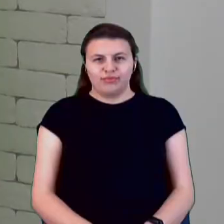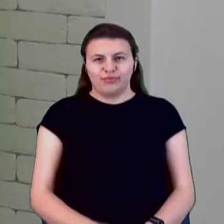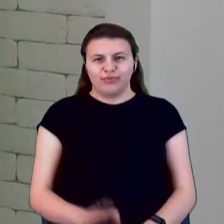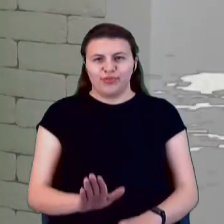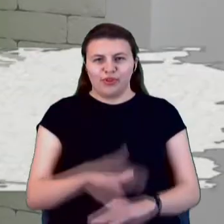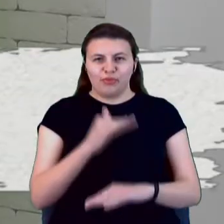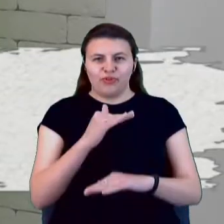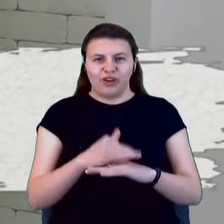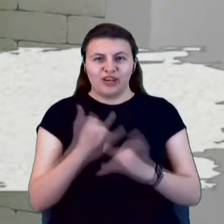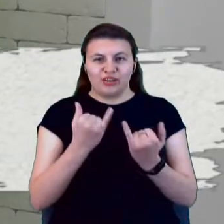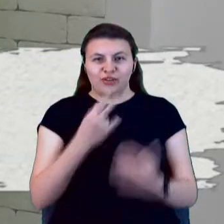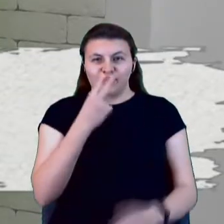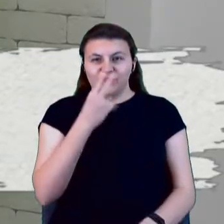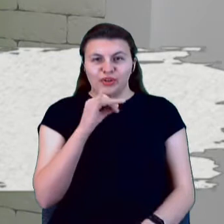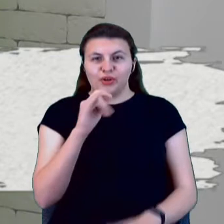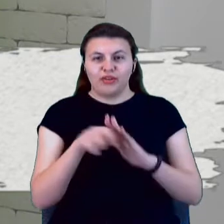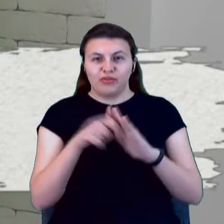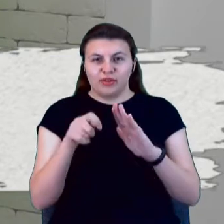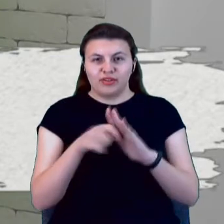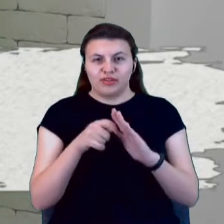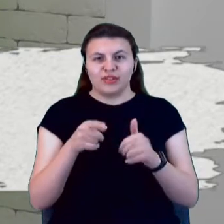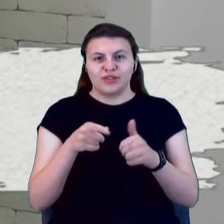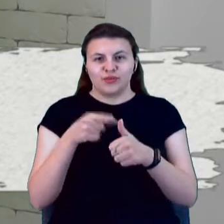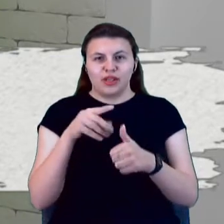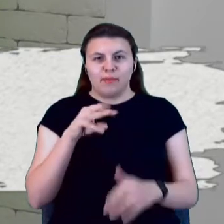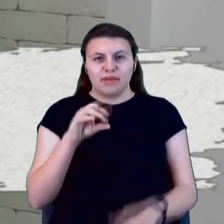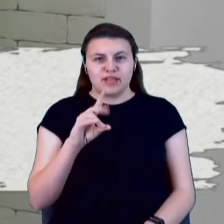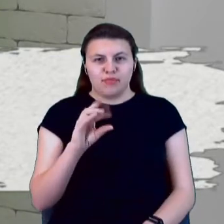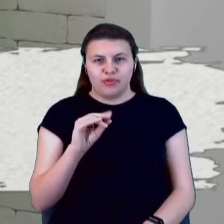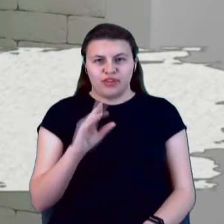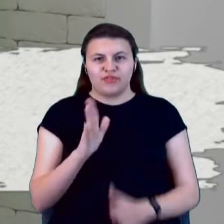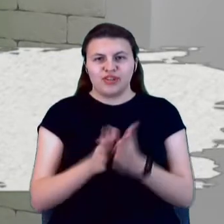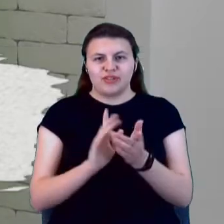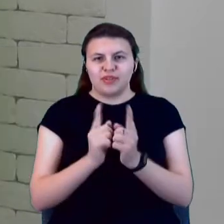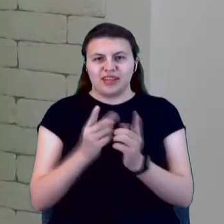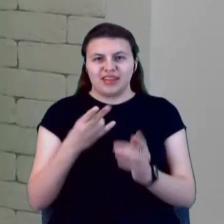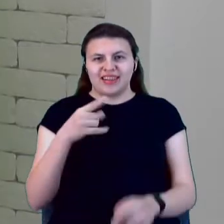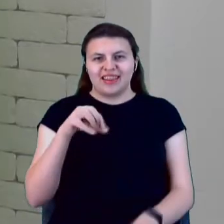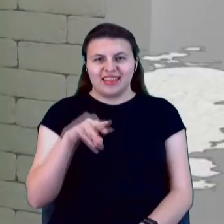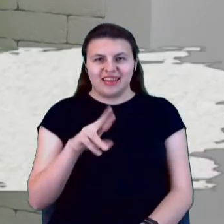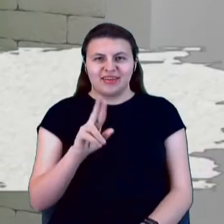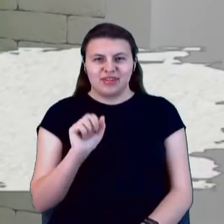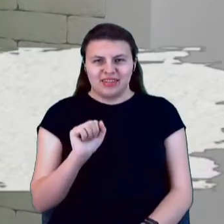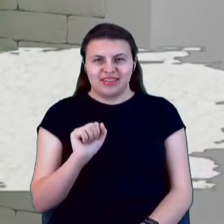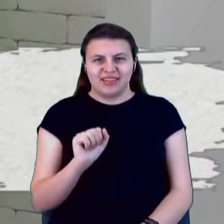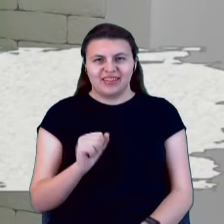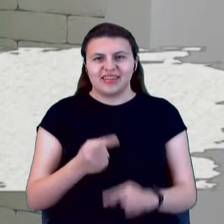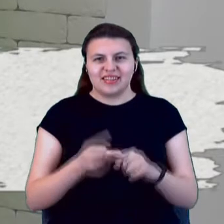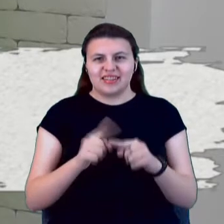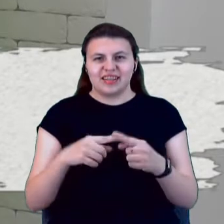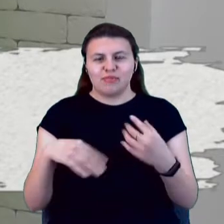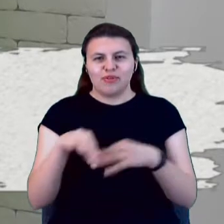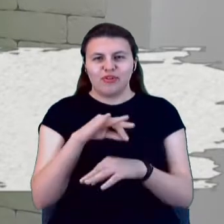Доброго вечора, шановні глядачі телеканалу UA Донбас. Мене звуть Максим Бондарєв. Жестовою мовою перекладає Наталія Маленка. Це проект